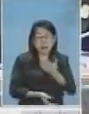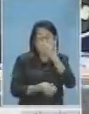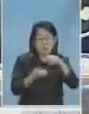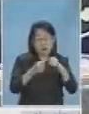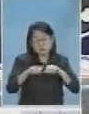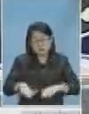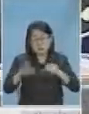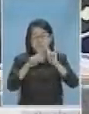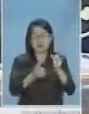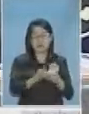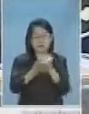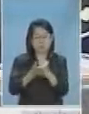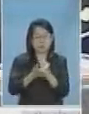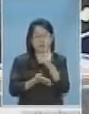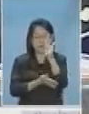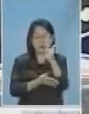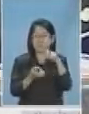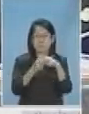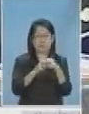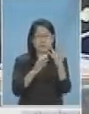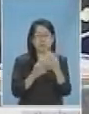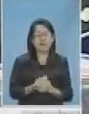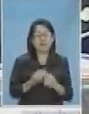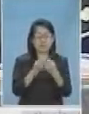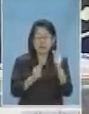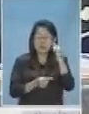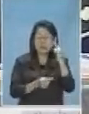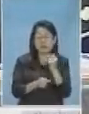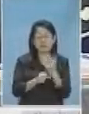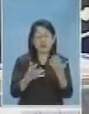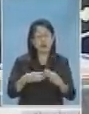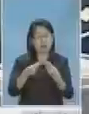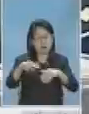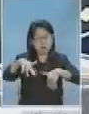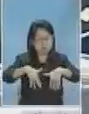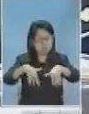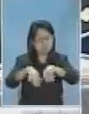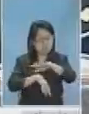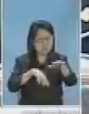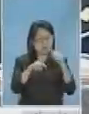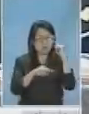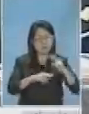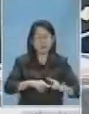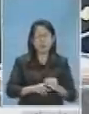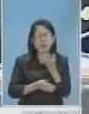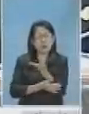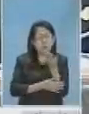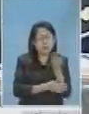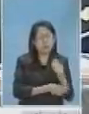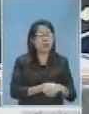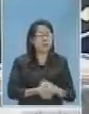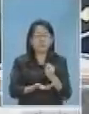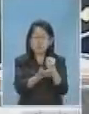องนำไปสู่การสร้างความเข้มแข็งของประชาชนครับจะต้องทำให้ประชาชนสามารถลุกขึ้นยืนได้ช่วยตัวเอง